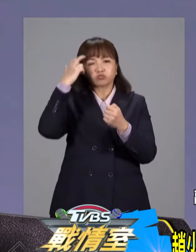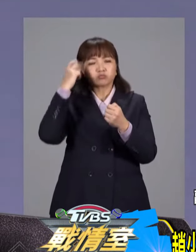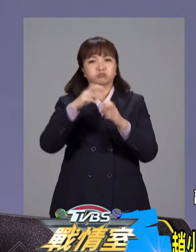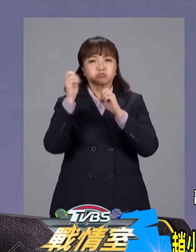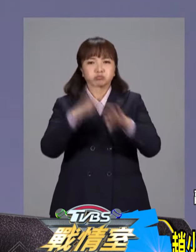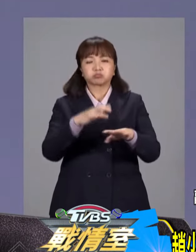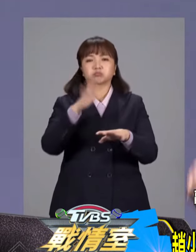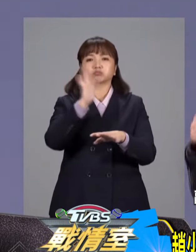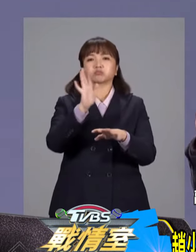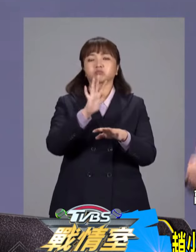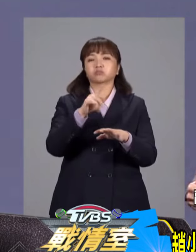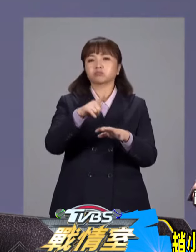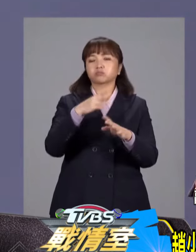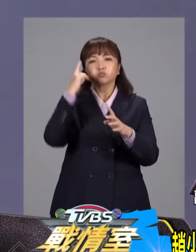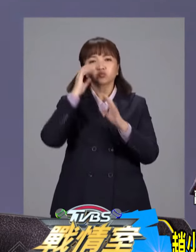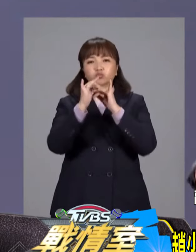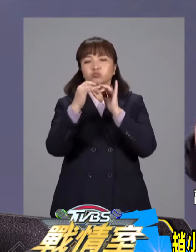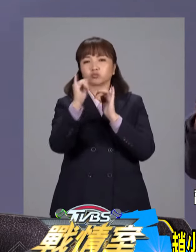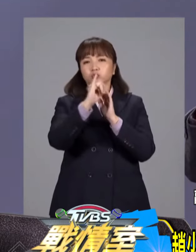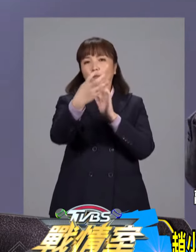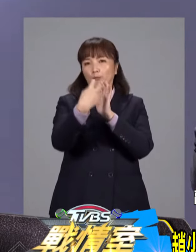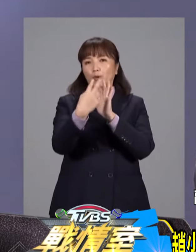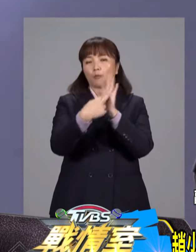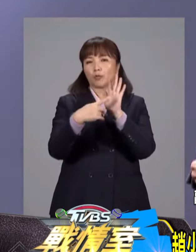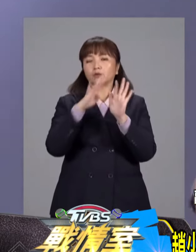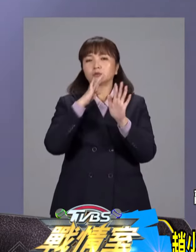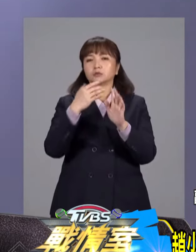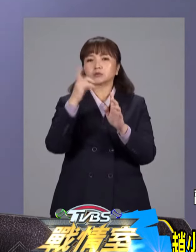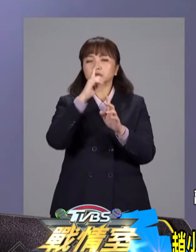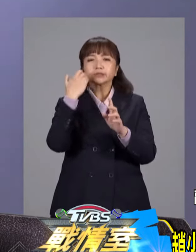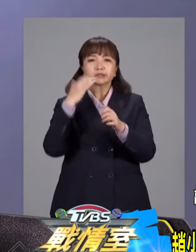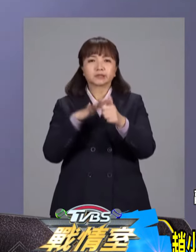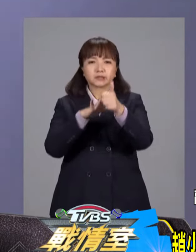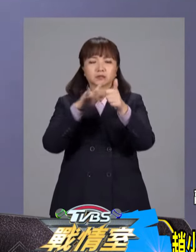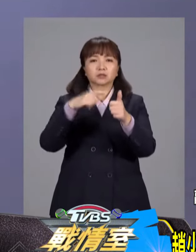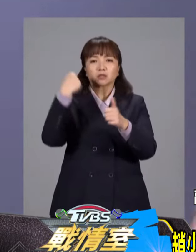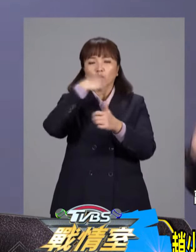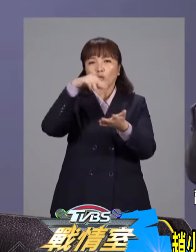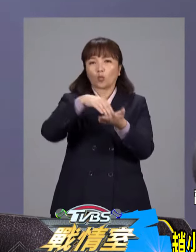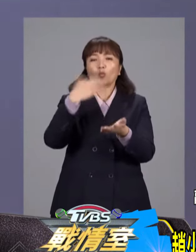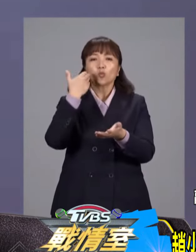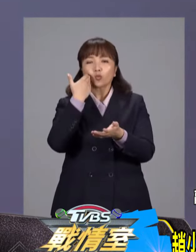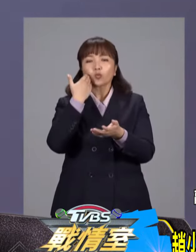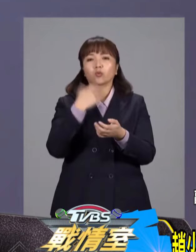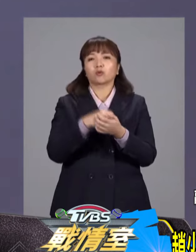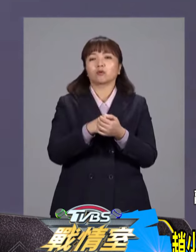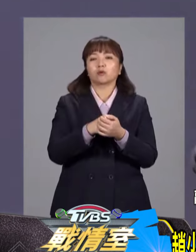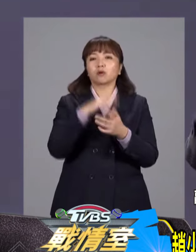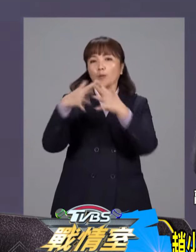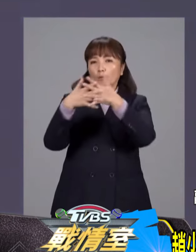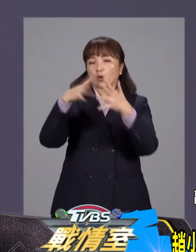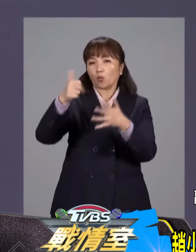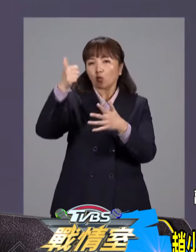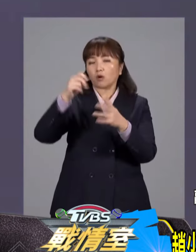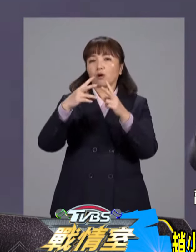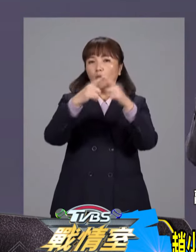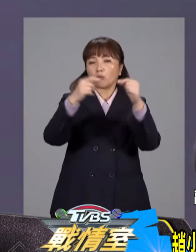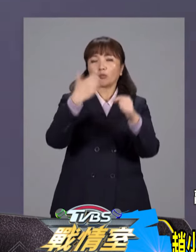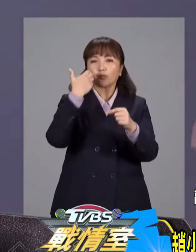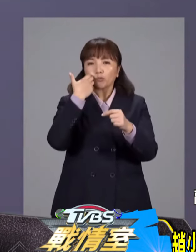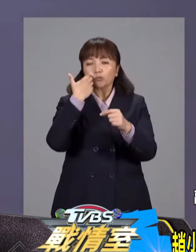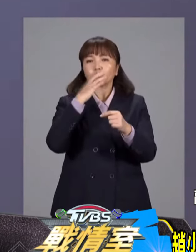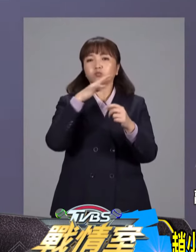弃他也不要。那是不是请萧女士告诉我，前世有哪个领袖现在支持台湾独立？是美国总统，还是日本